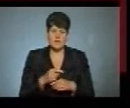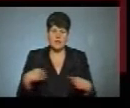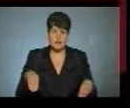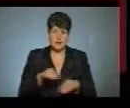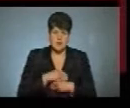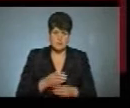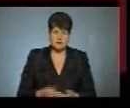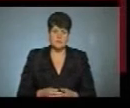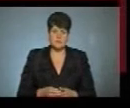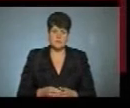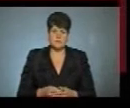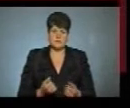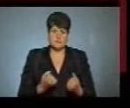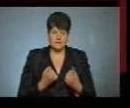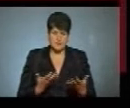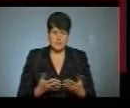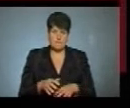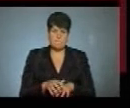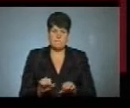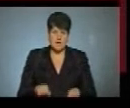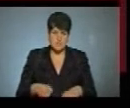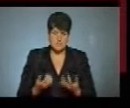халати ізоляційні, бахіли,